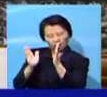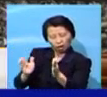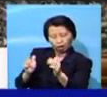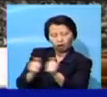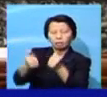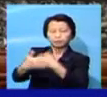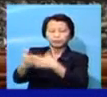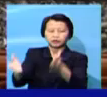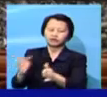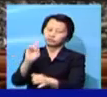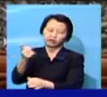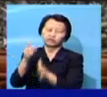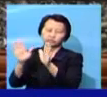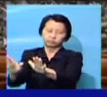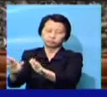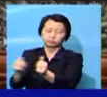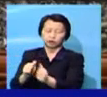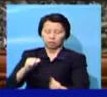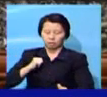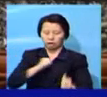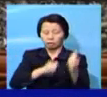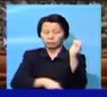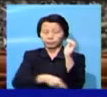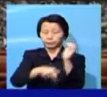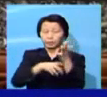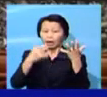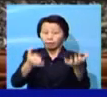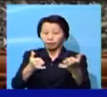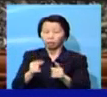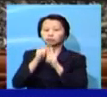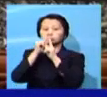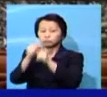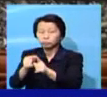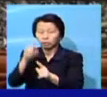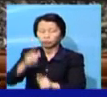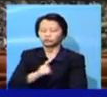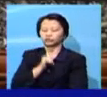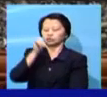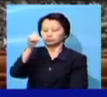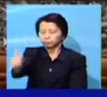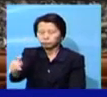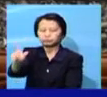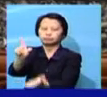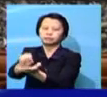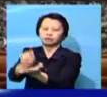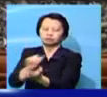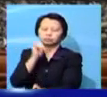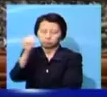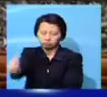kepada bilik media manakala ahli parlimen yang mahu memberi kenyataan perlu ke bilik